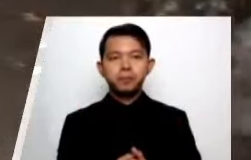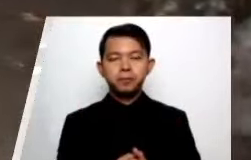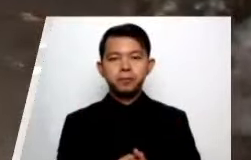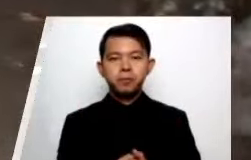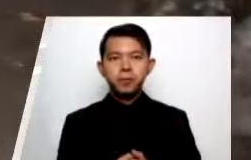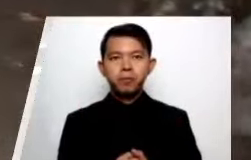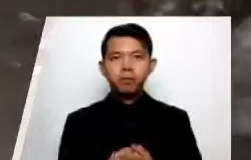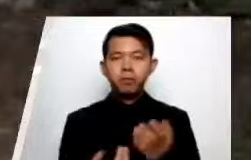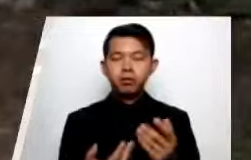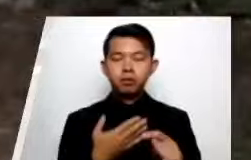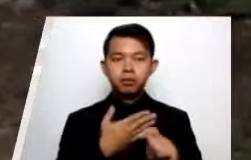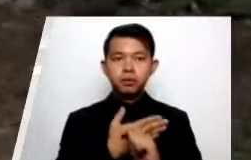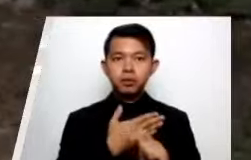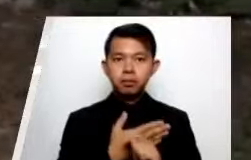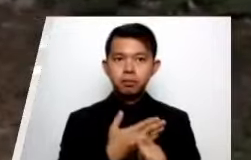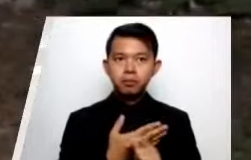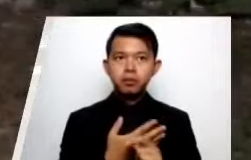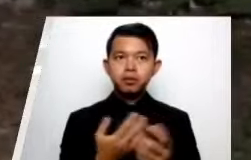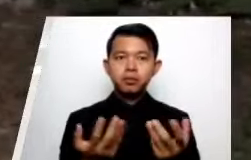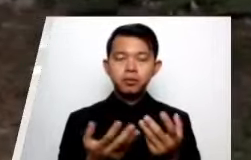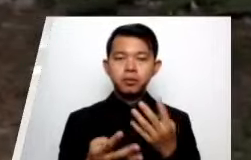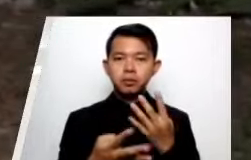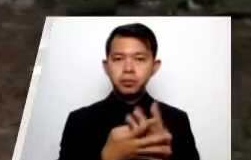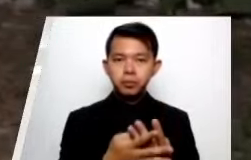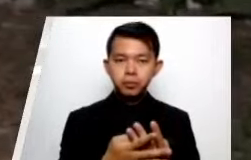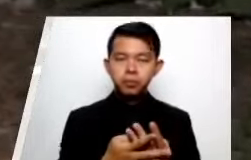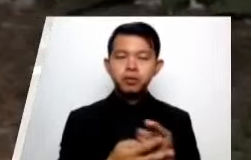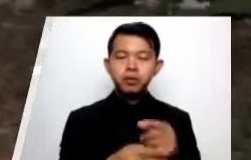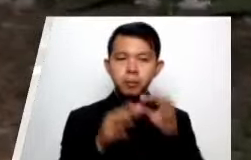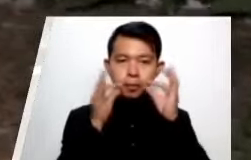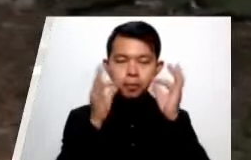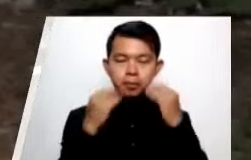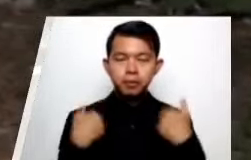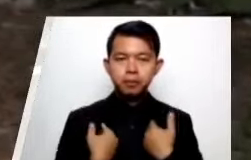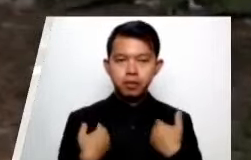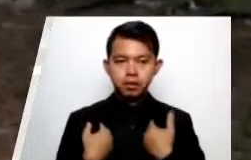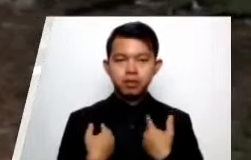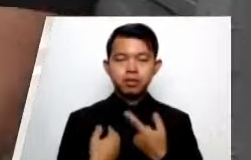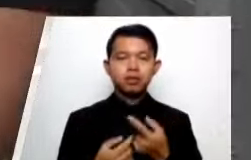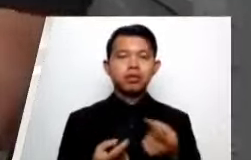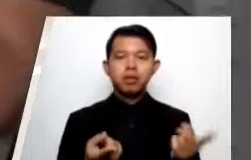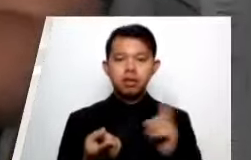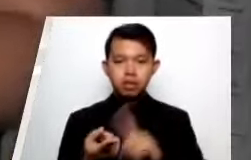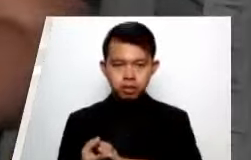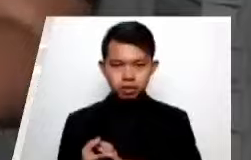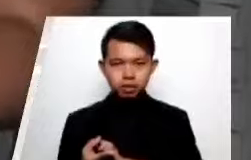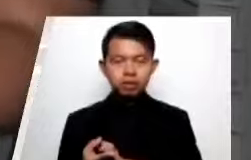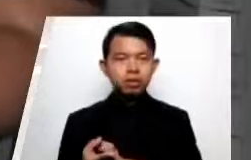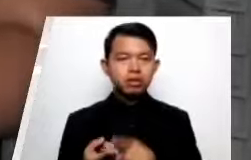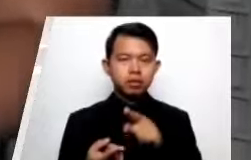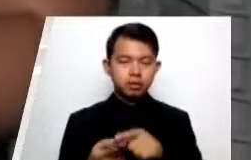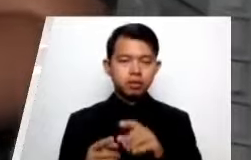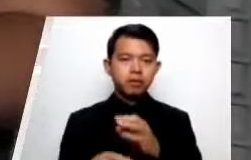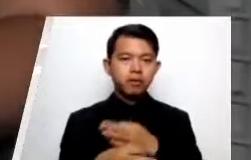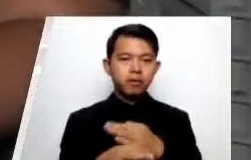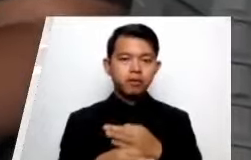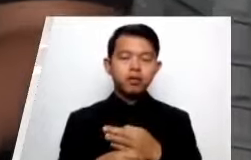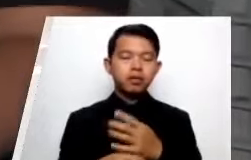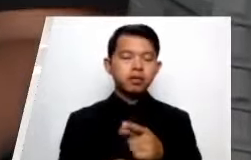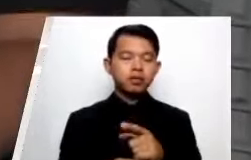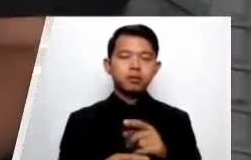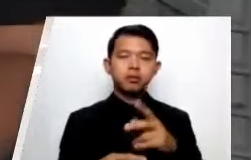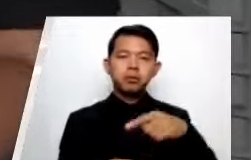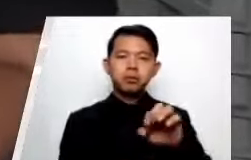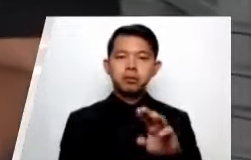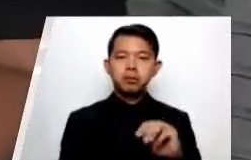kanyang impounding until maayos namin yung system niya darl Kai nagbabalita para